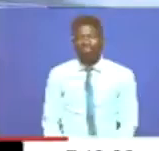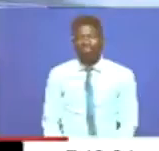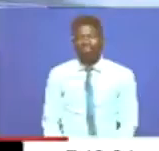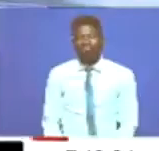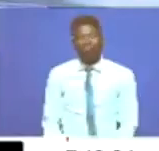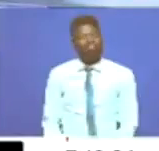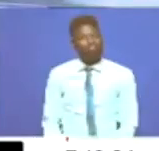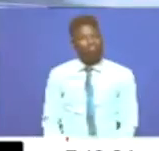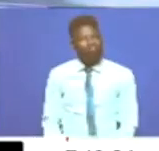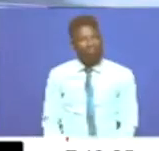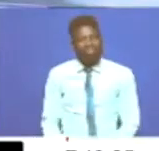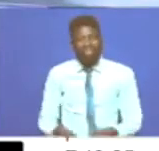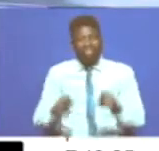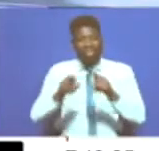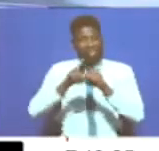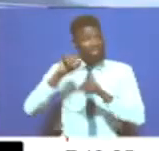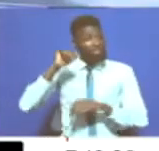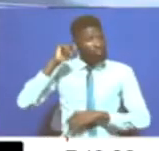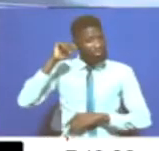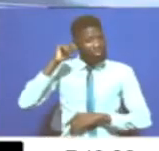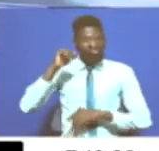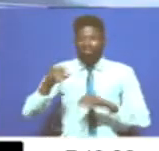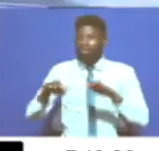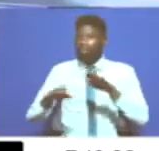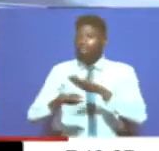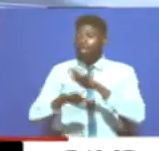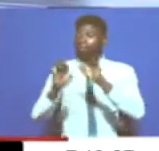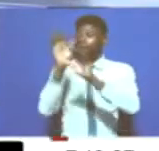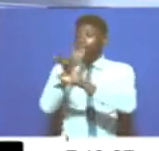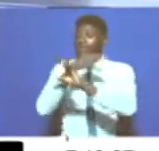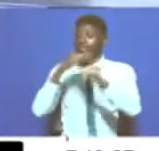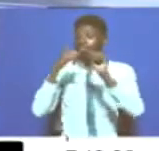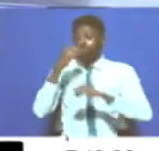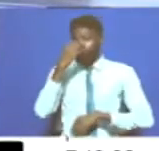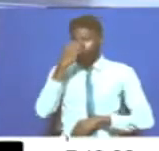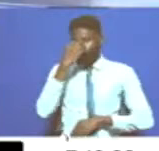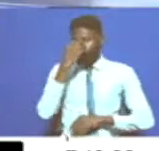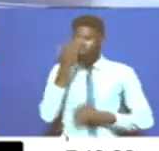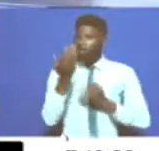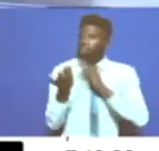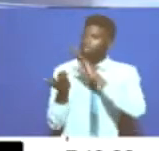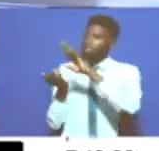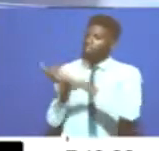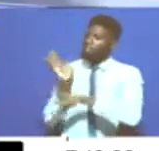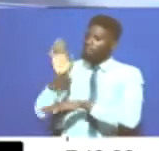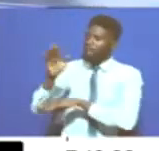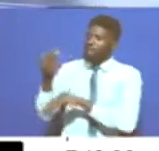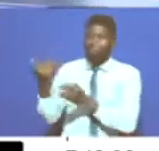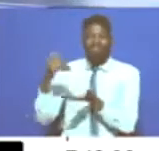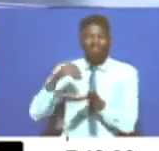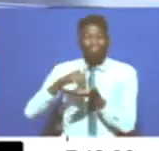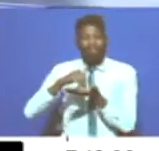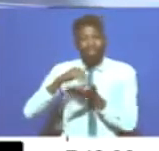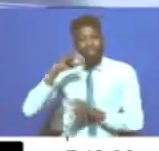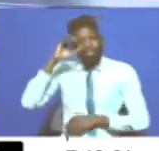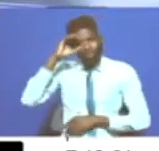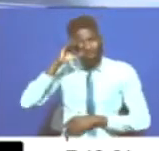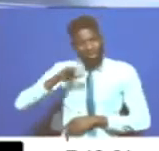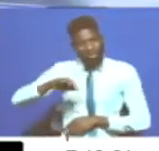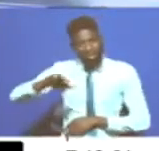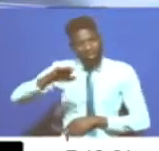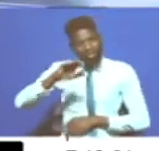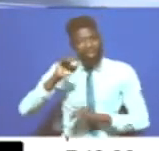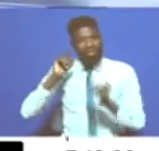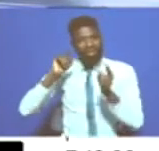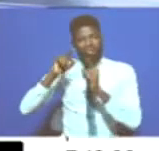Naam, tukisalia katika siasa, naibu wa rais William Ruto amerejea katika eneo la Pwani kwa ziara ya siku tatu akitafuta